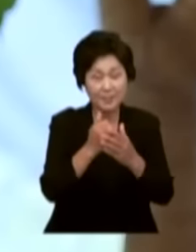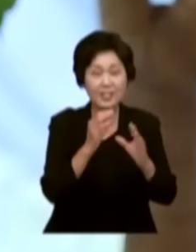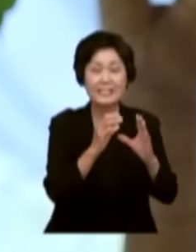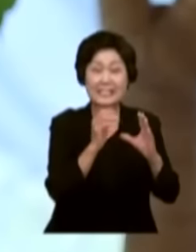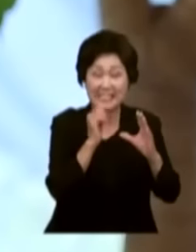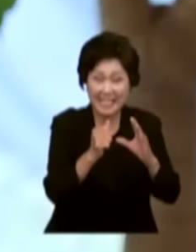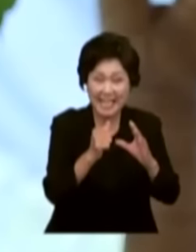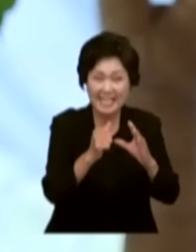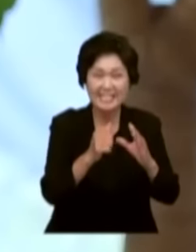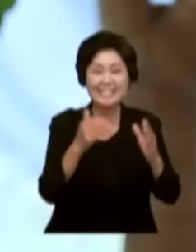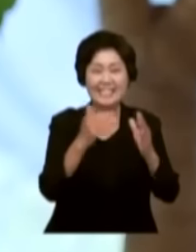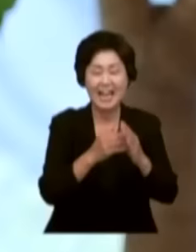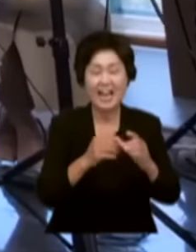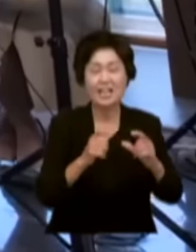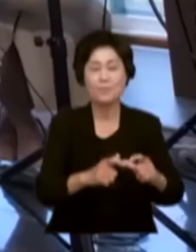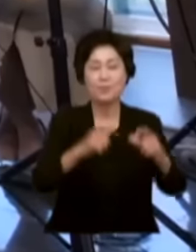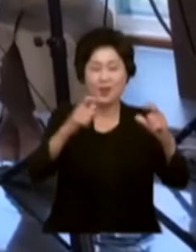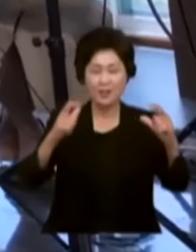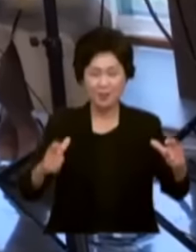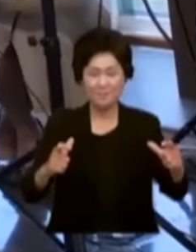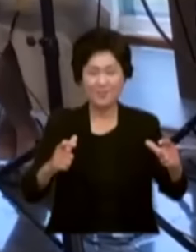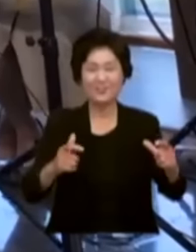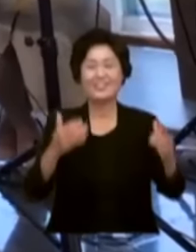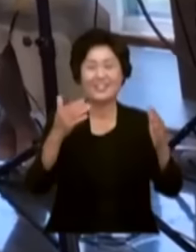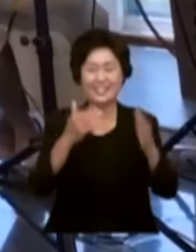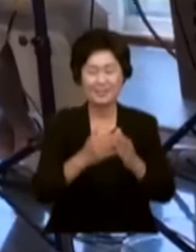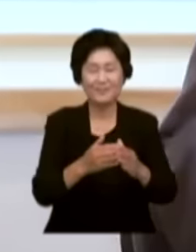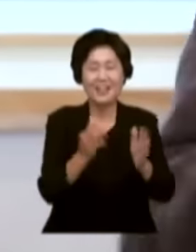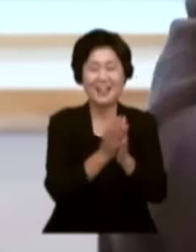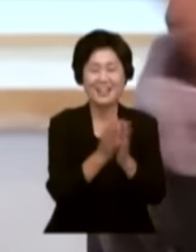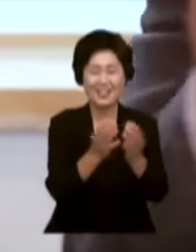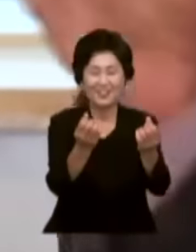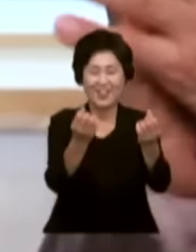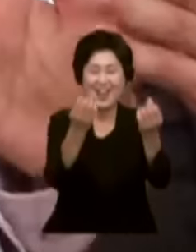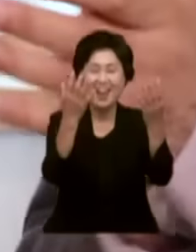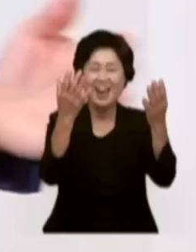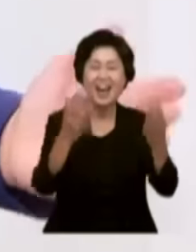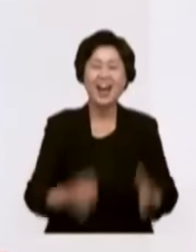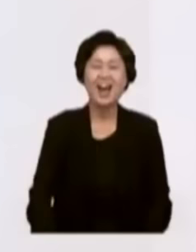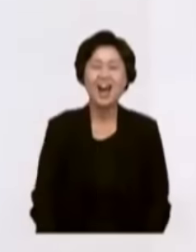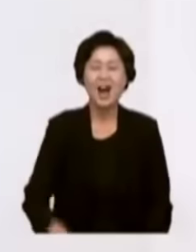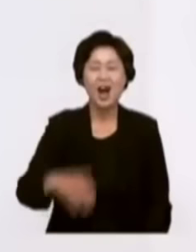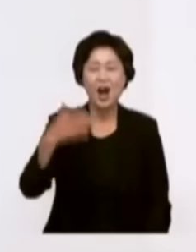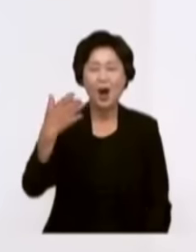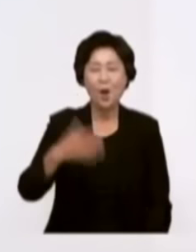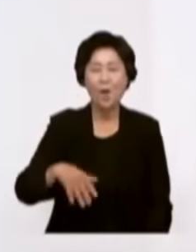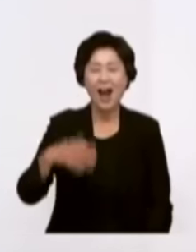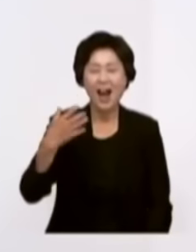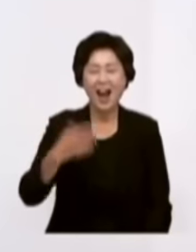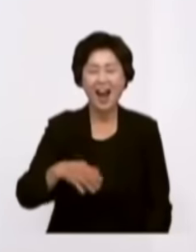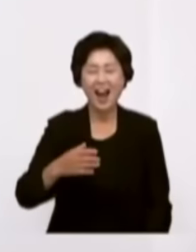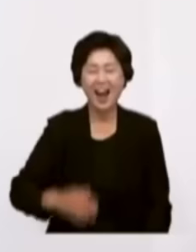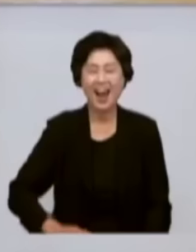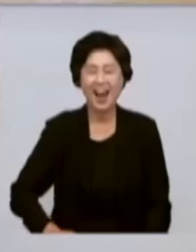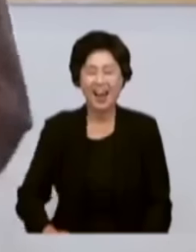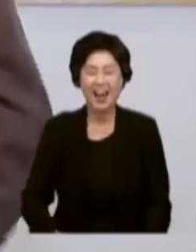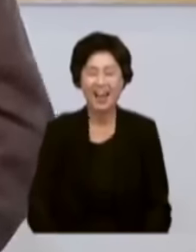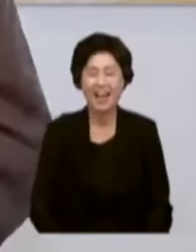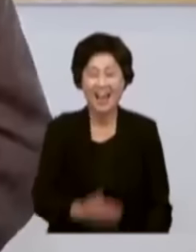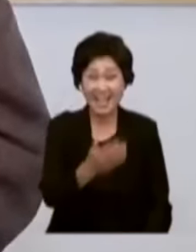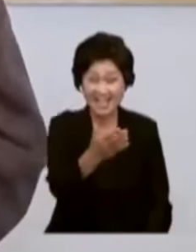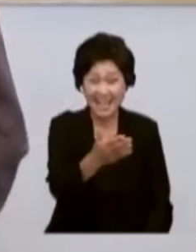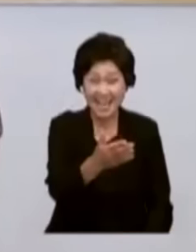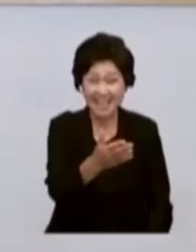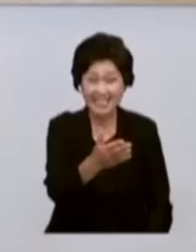CTS까지 지경을 넓혀주셨습니다. 이야. 할렐루야. 잘하시네. 김지성보다 이쪽 김지성이 낫다. 아,